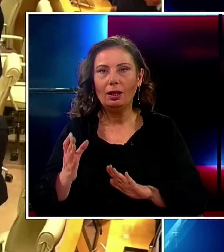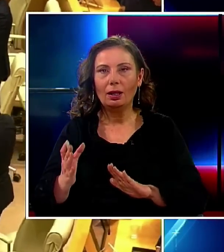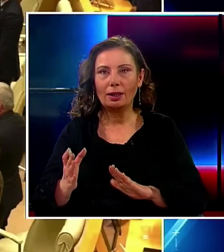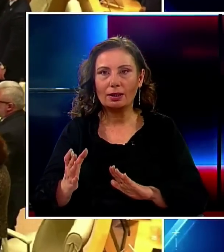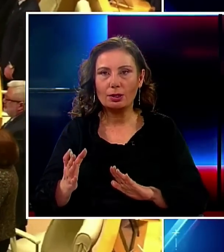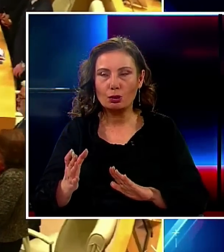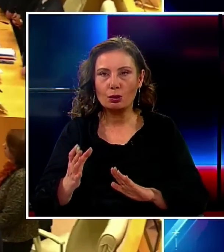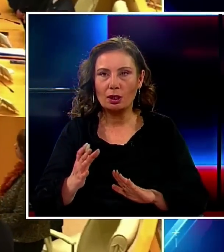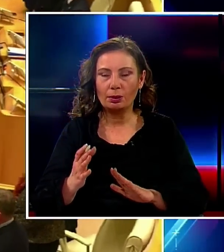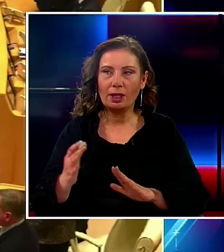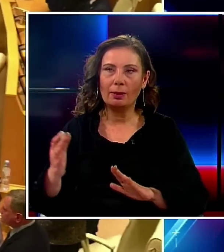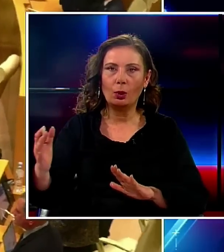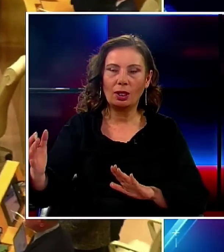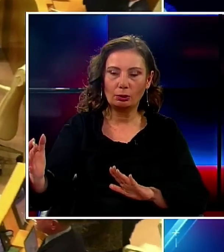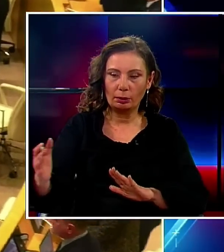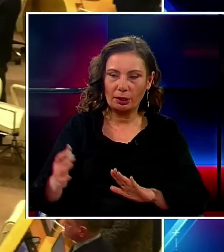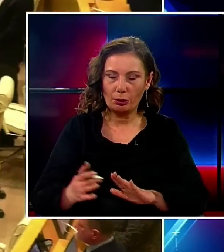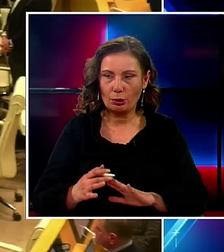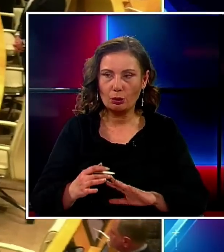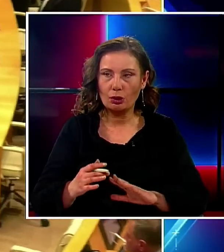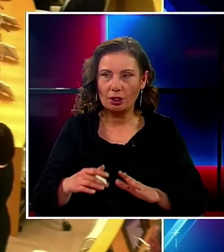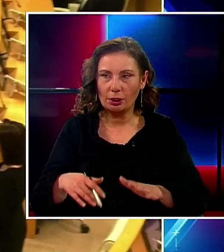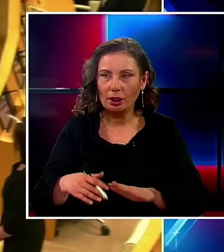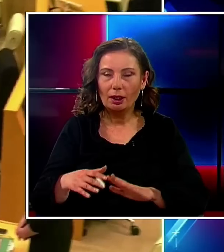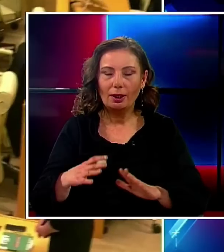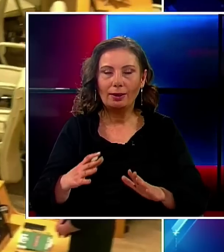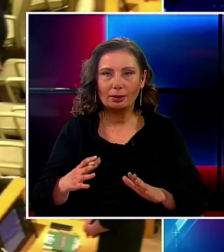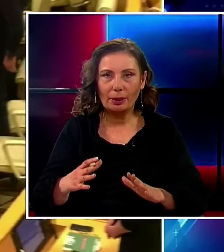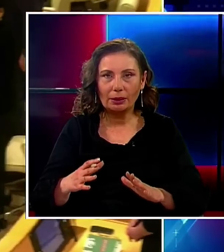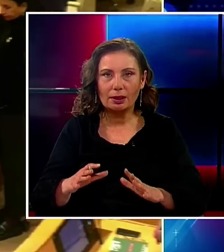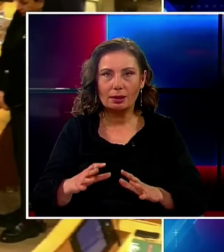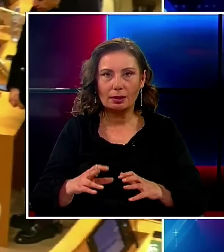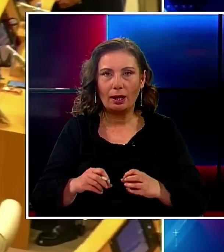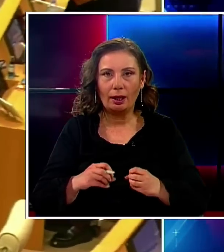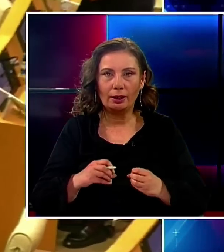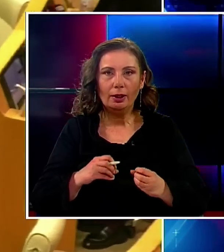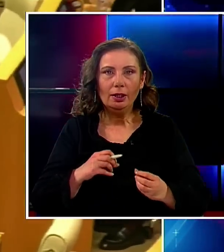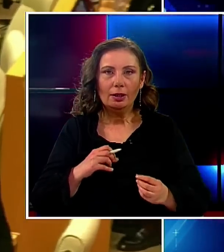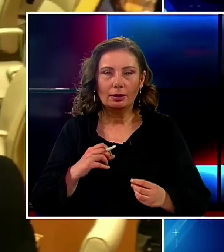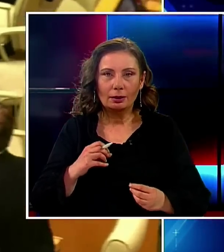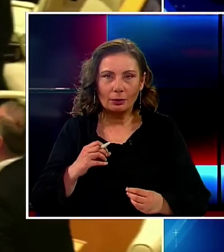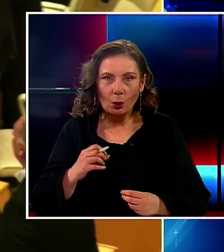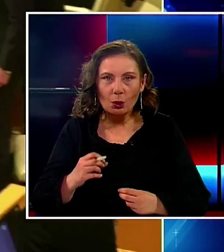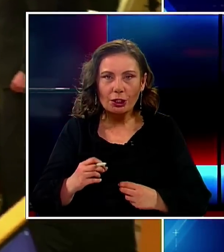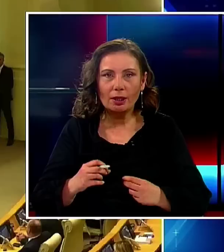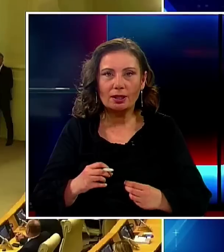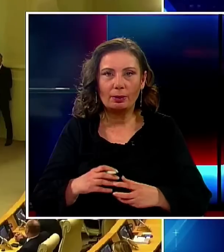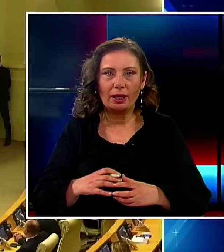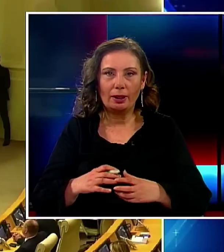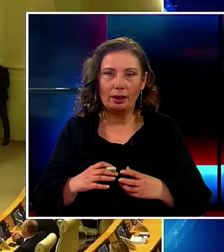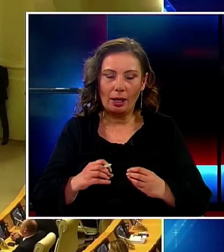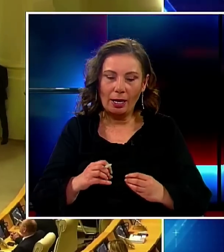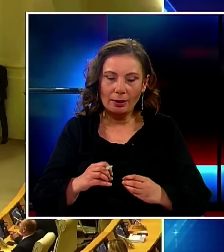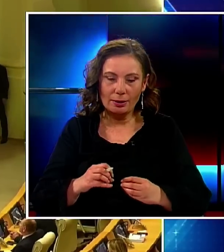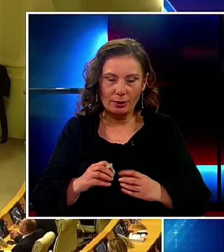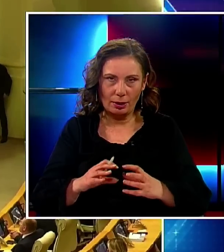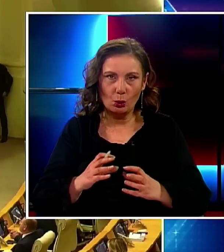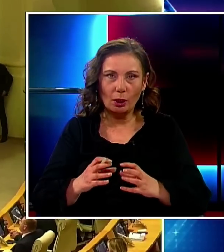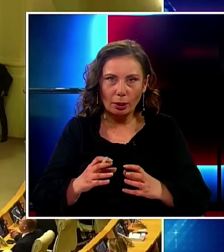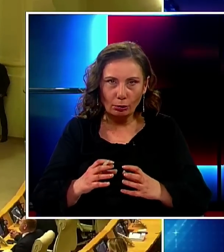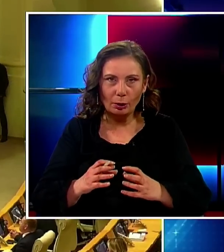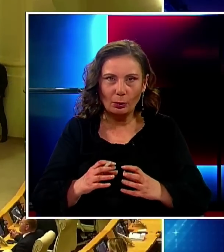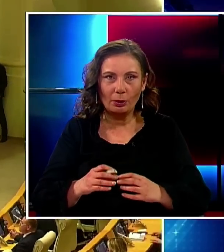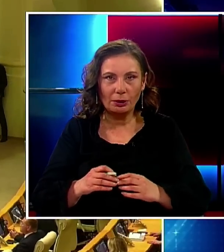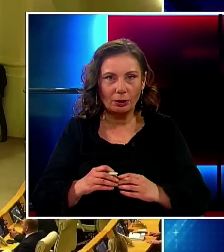ქმედებები და ხალხის სურვილები გამოხატული მათ შორის ქუჩაში ერთმანეთს და აი როგორ შეიძლება არის